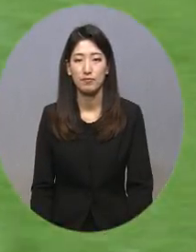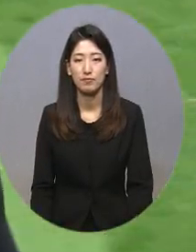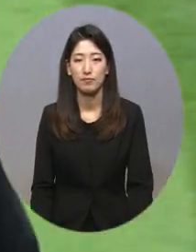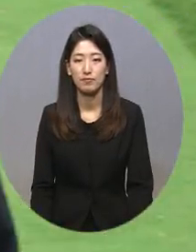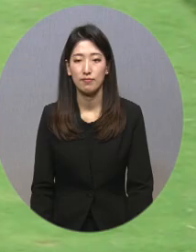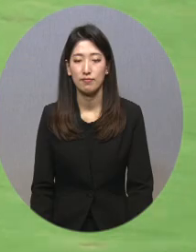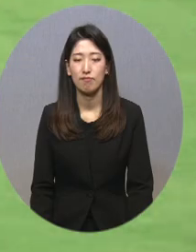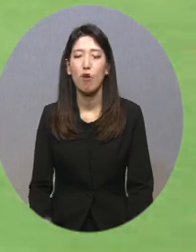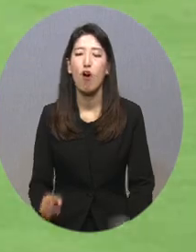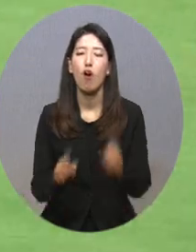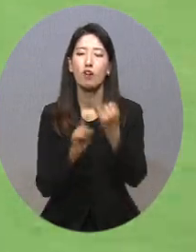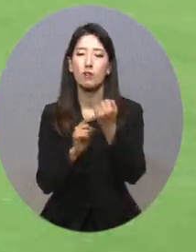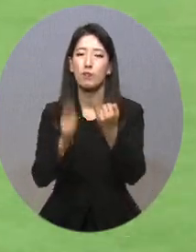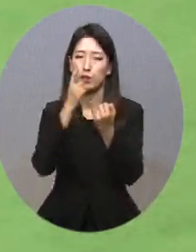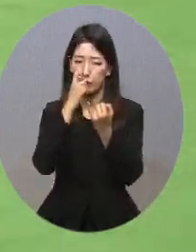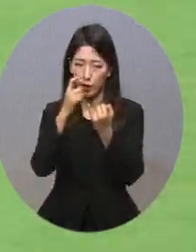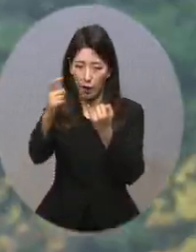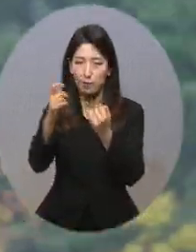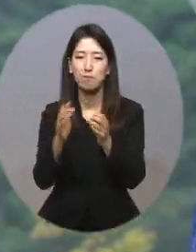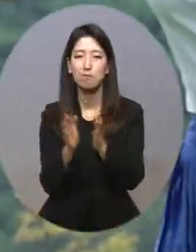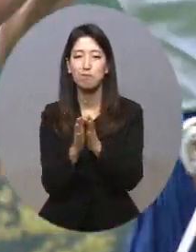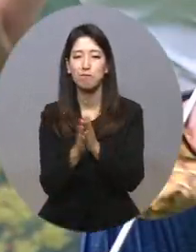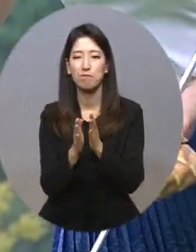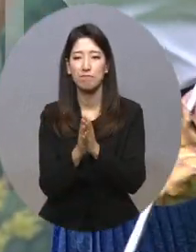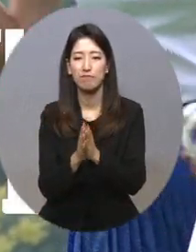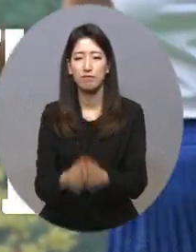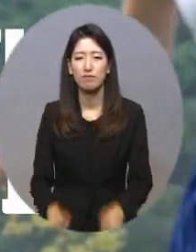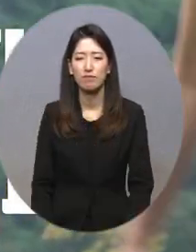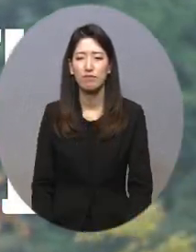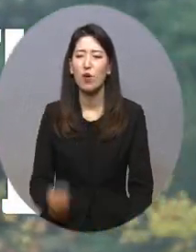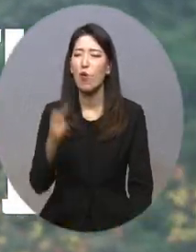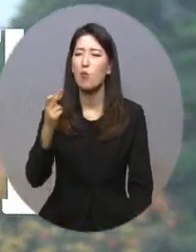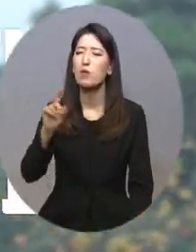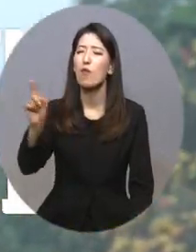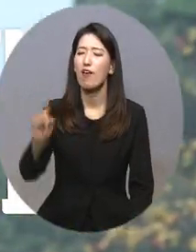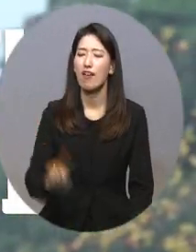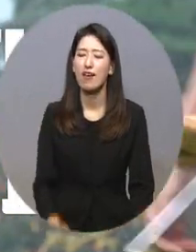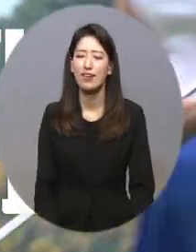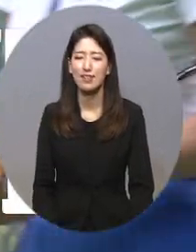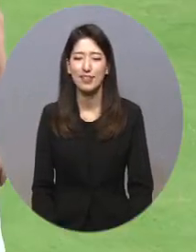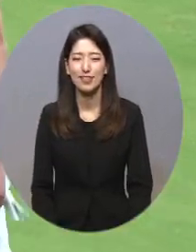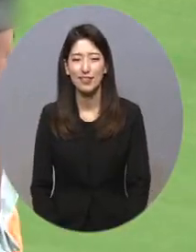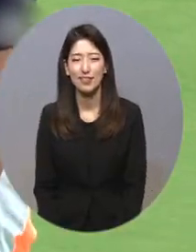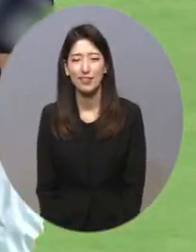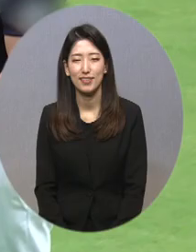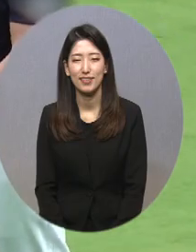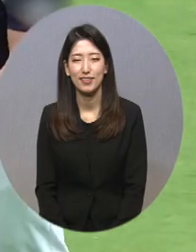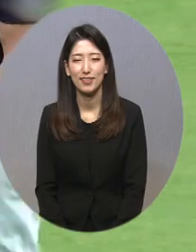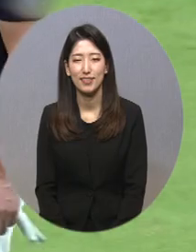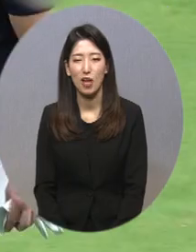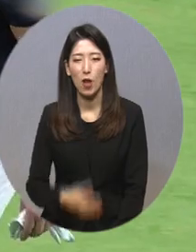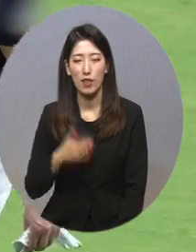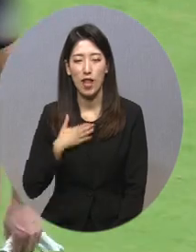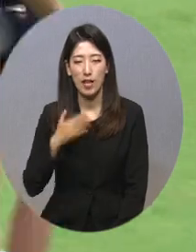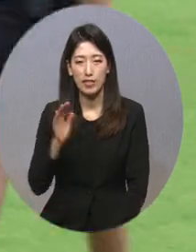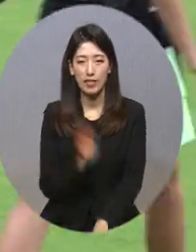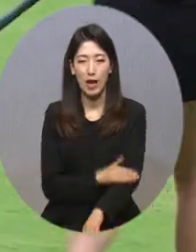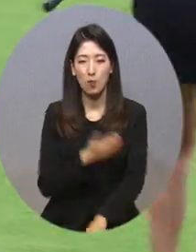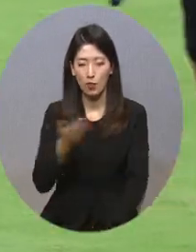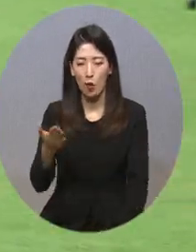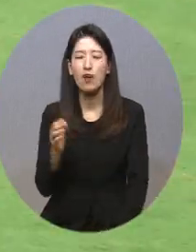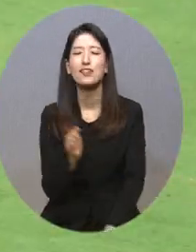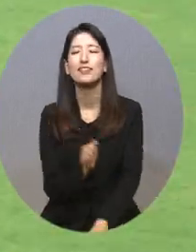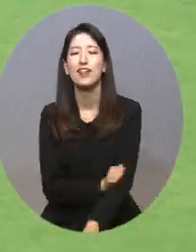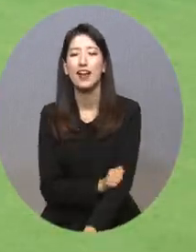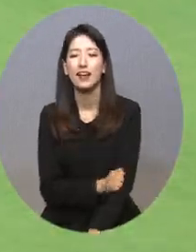야, 이번에는, 아, 멋있어. 잘했다, 잘했다. 오빠들을 뭐가 살려줄게. 나이스. 대박. 아. 아우, 내가 못 친 으로 아주 살렸다. 아,